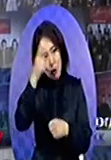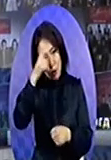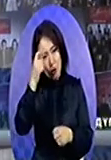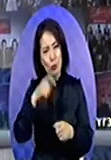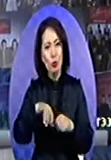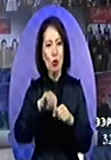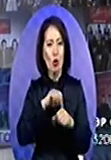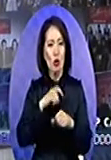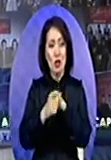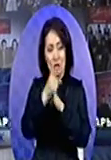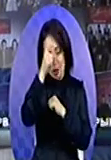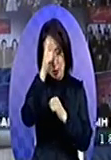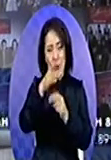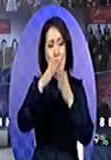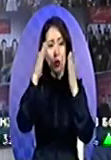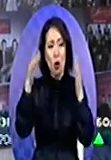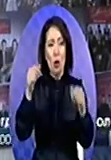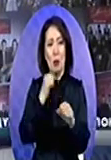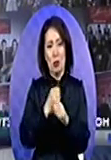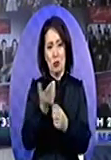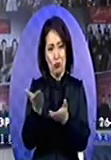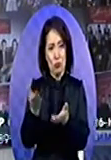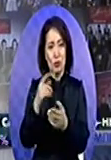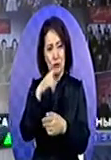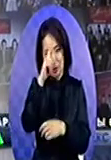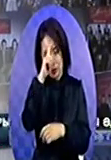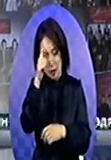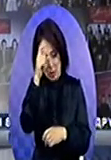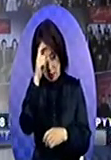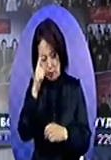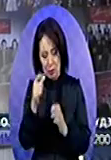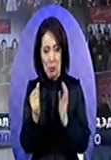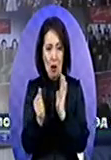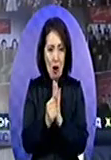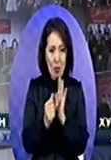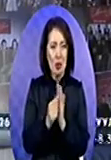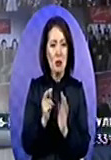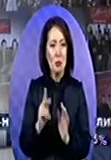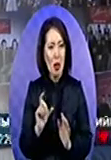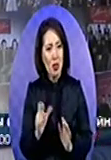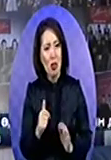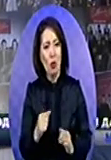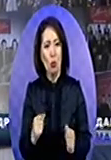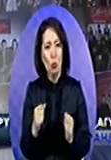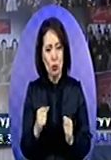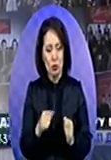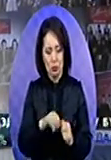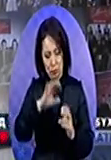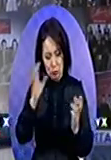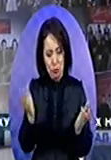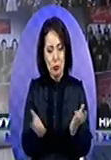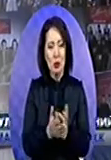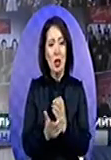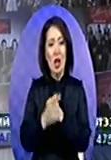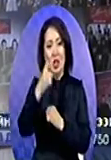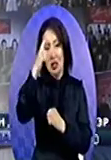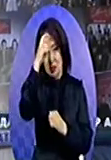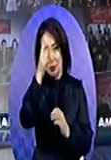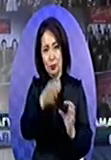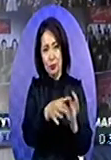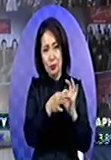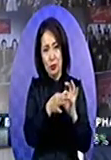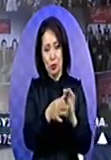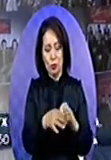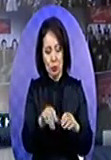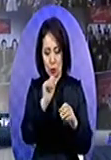том ажил өөрсдийнх нь одоо авиас бэлэг хүч ухааныг өнөөдөр эрдмийн төвшөнд